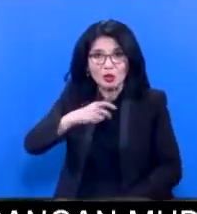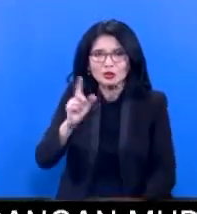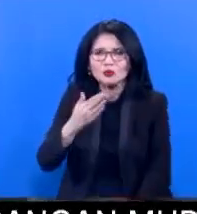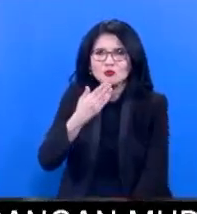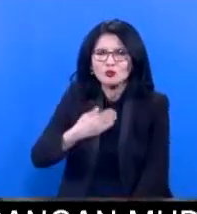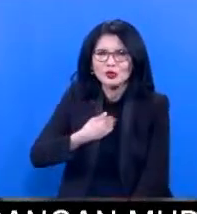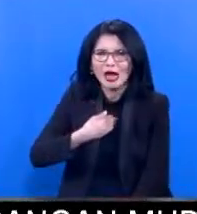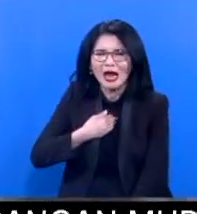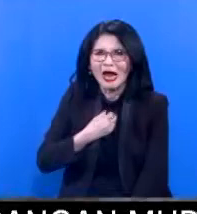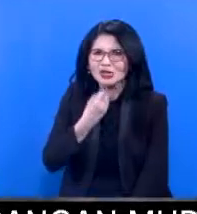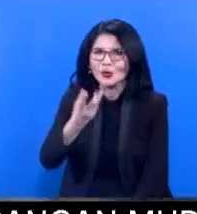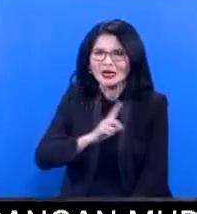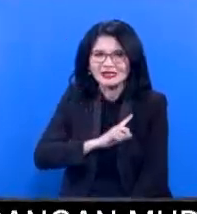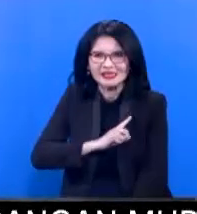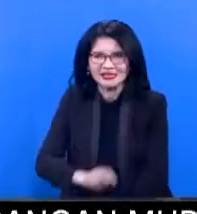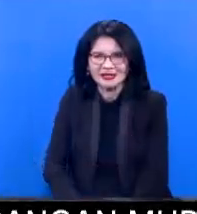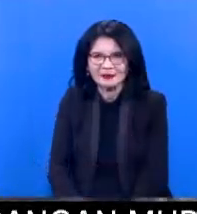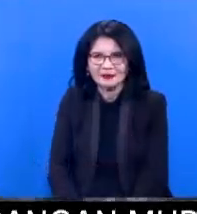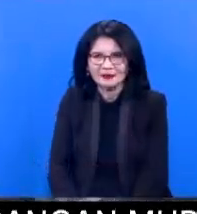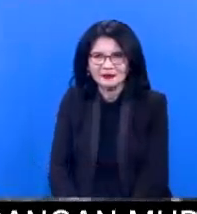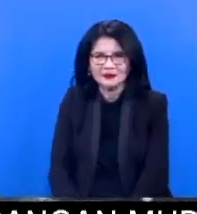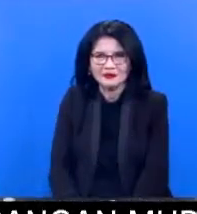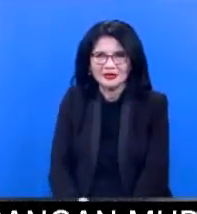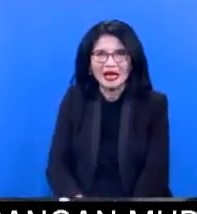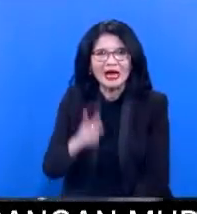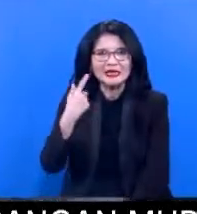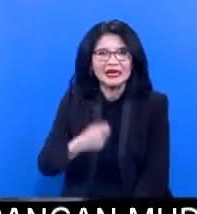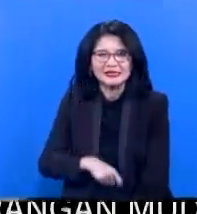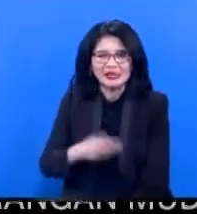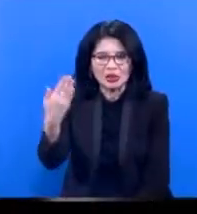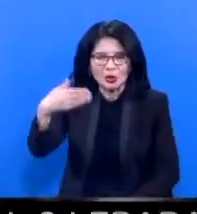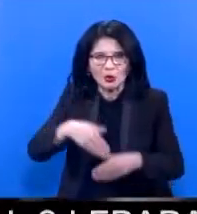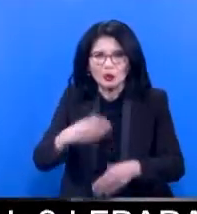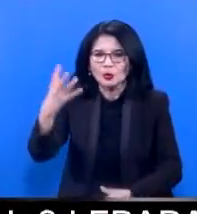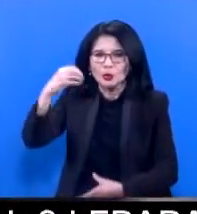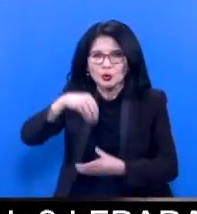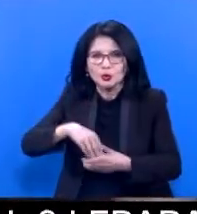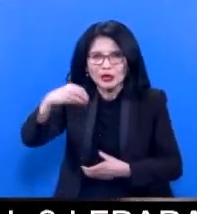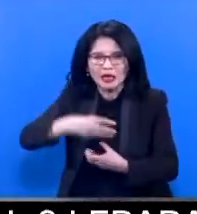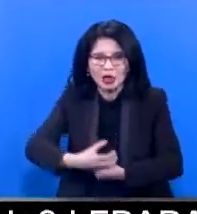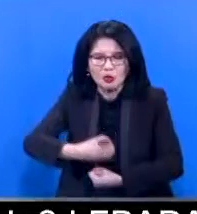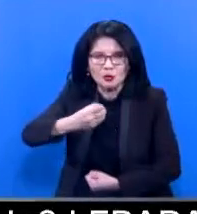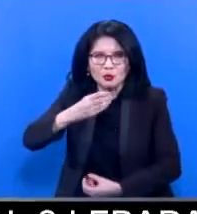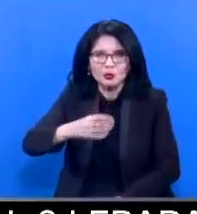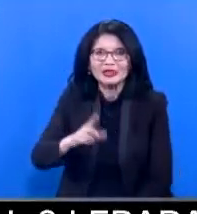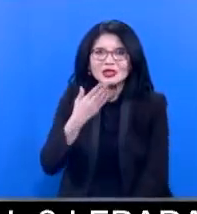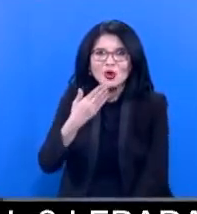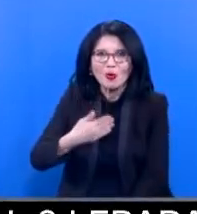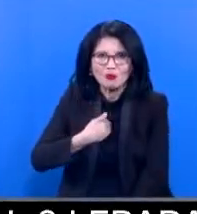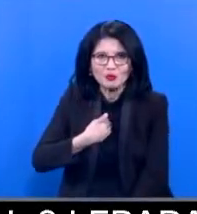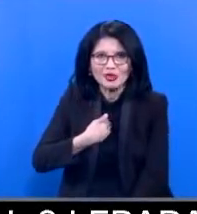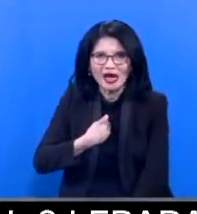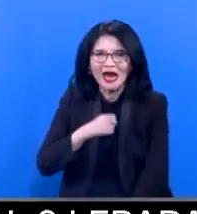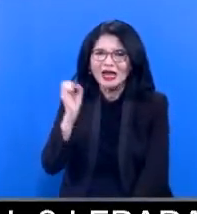sendiri. Menggunakan pentil ban, Sairoji mengatur volume udara yang masuk sehingga rangkaian botol ini memiliki tangga